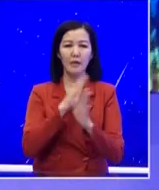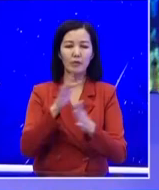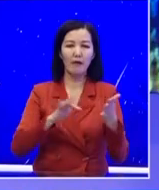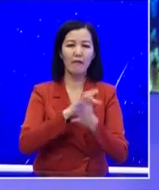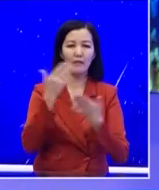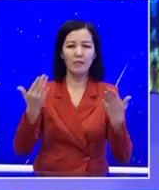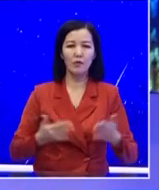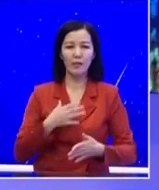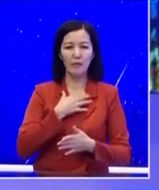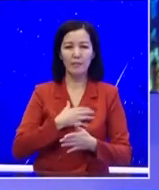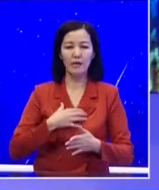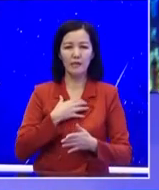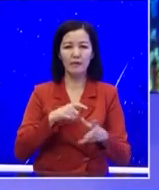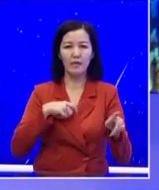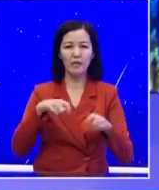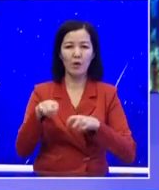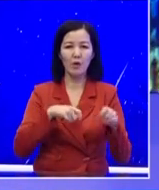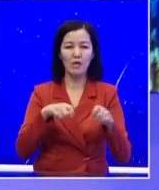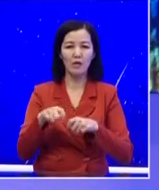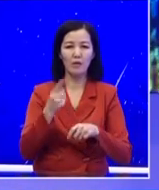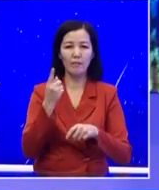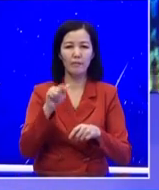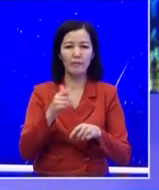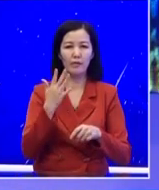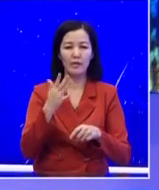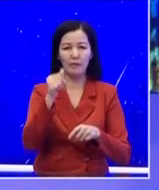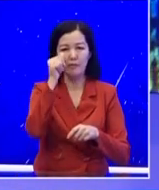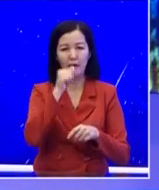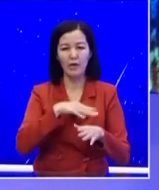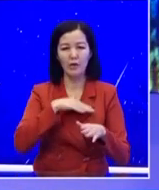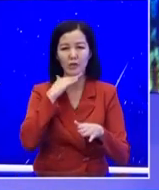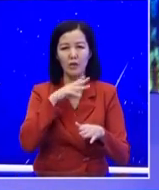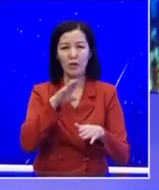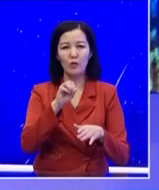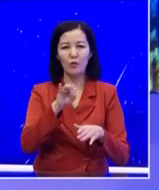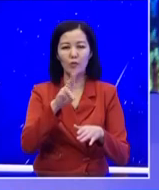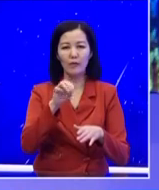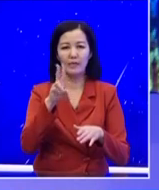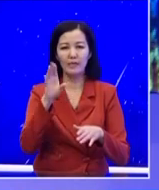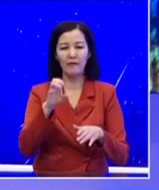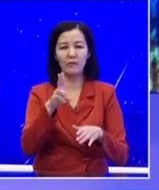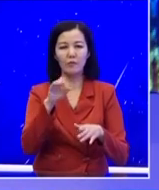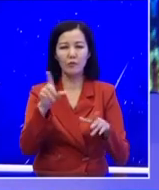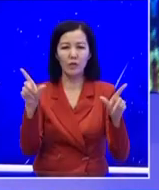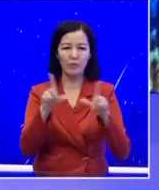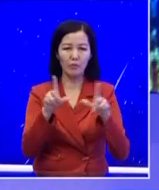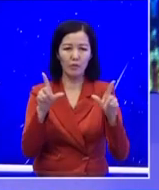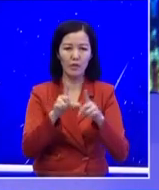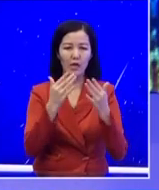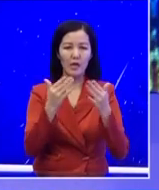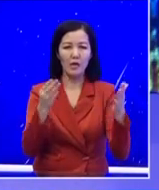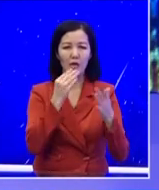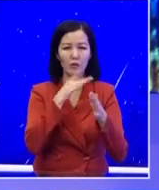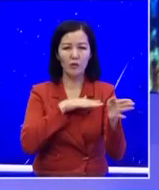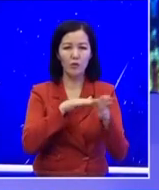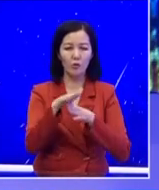Қапшағай қаласында әлеуметтік маңызы бар тауарлар қоры 1,5 айға жетеді. Той Март, Скиф Трейд, Смол сынды супермаркет сөрелері